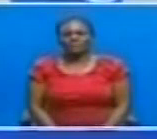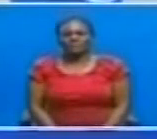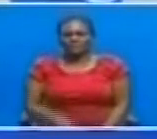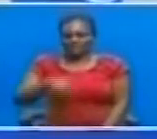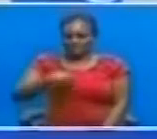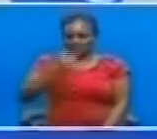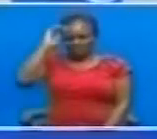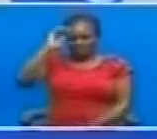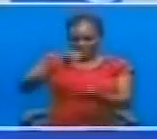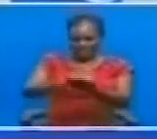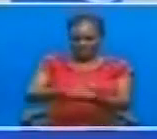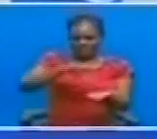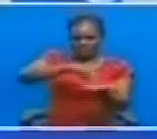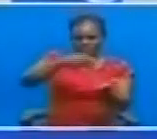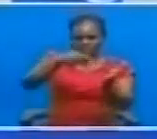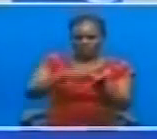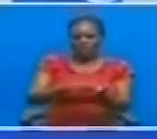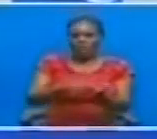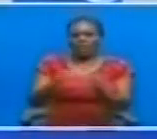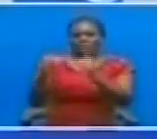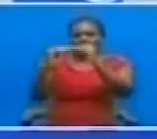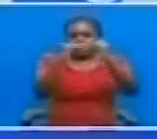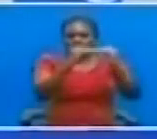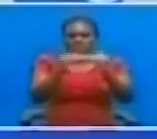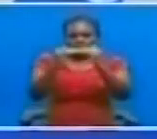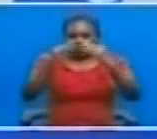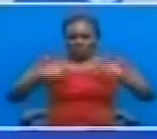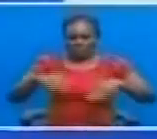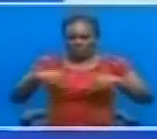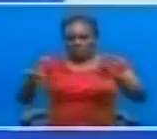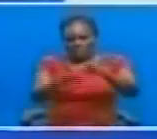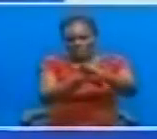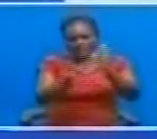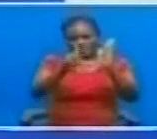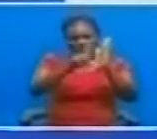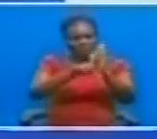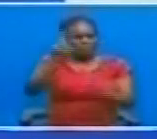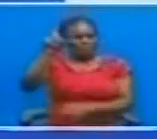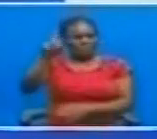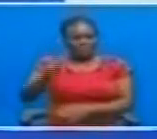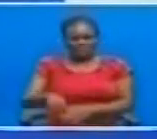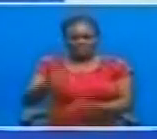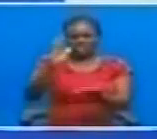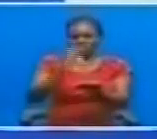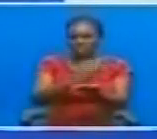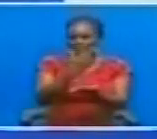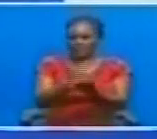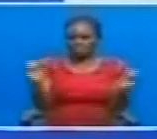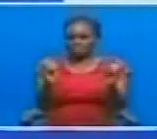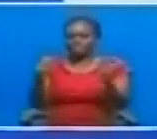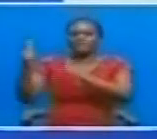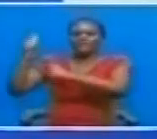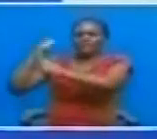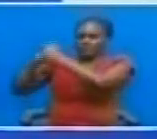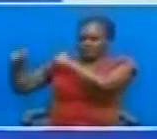I believe in the principle of treating people equally under the law. We must admit we don't share. Our